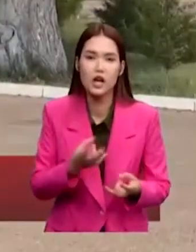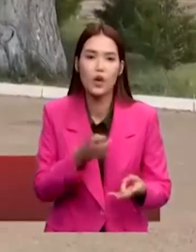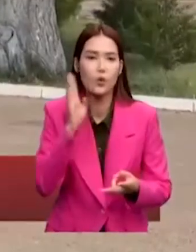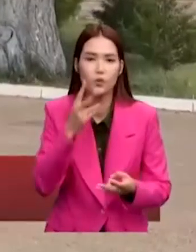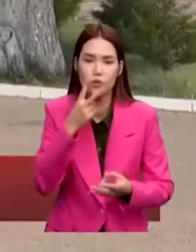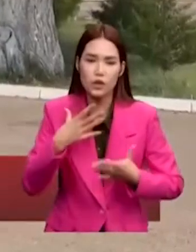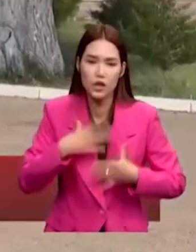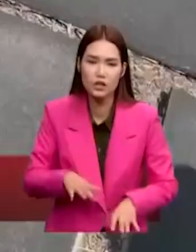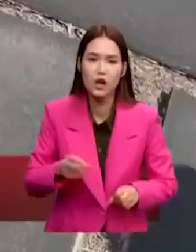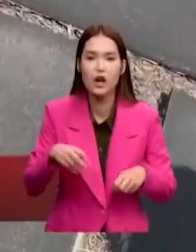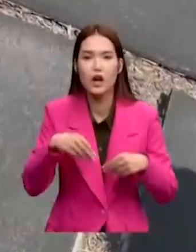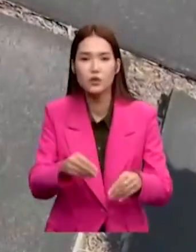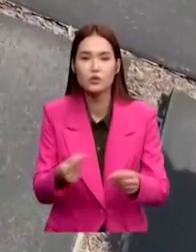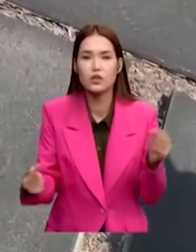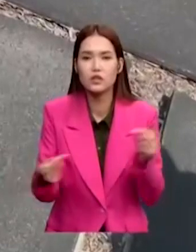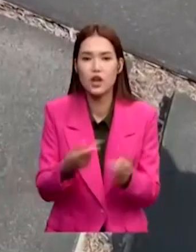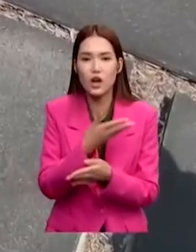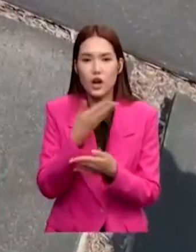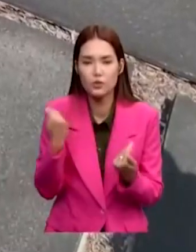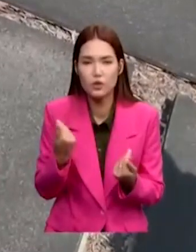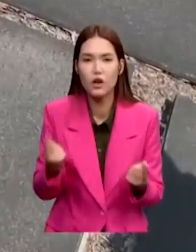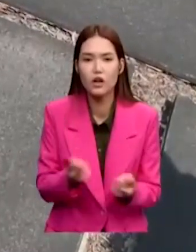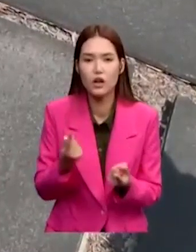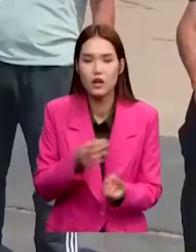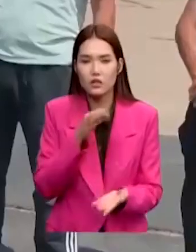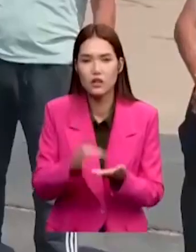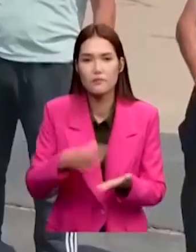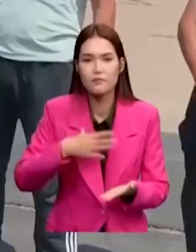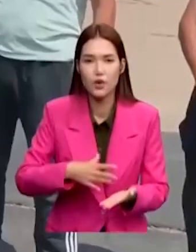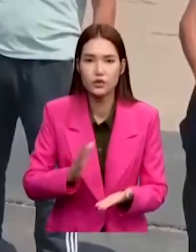келмесе, шаруалар болжағандай күзде қант құны шарықтау